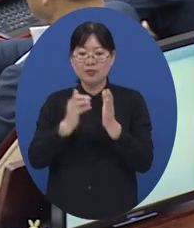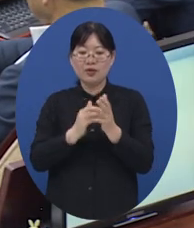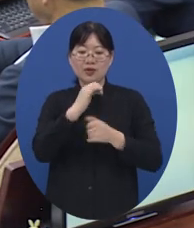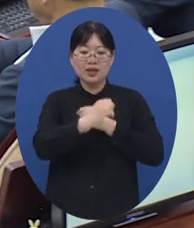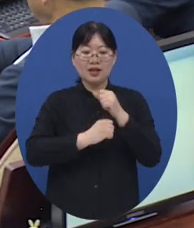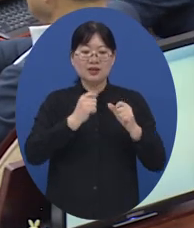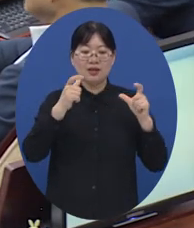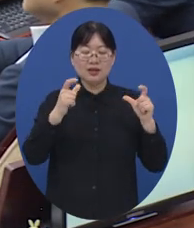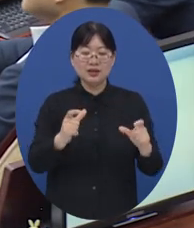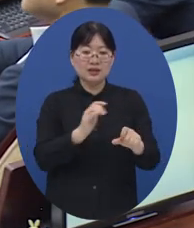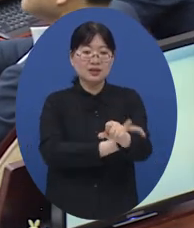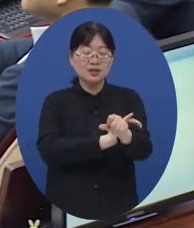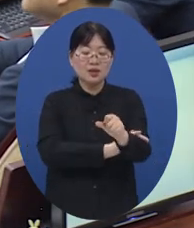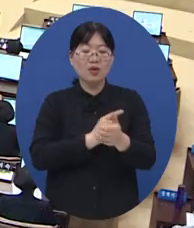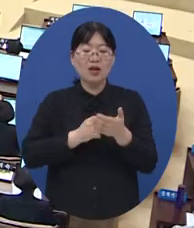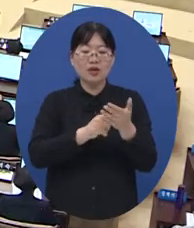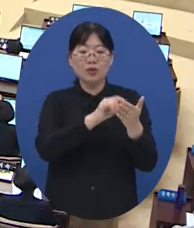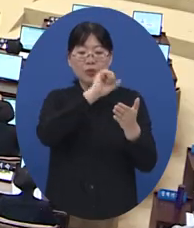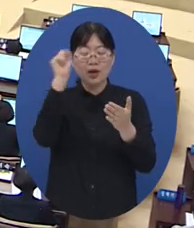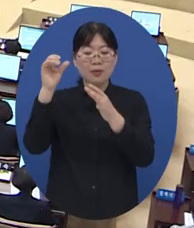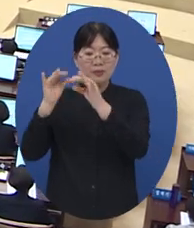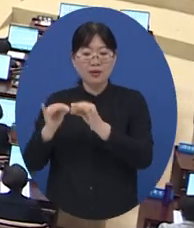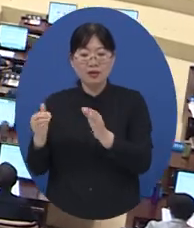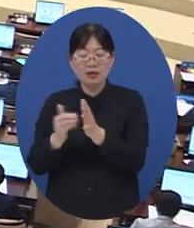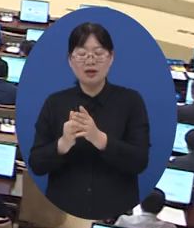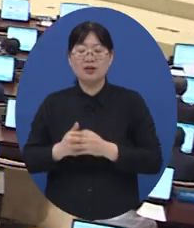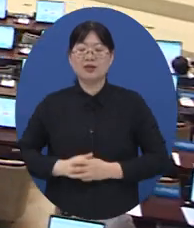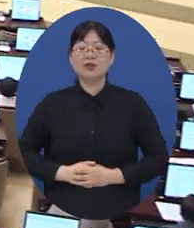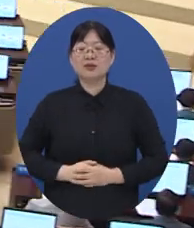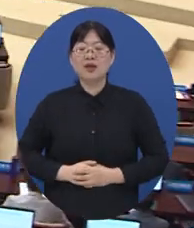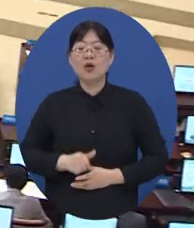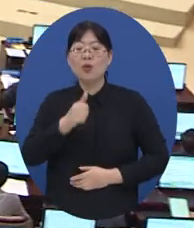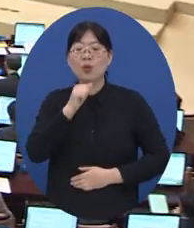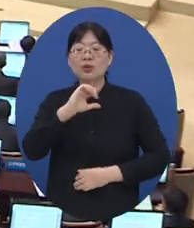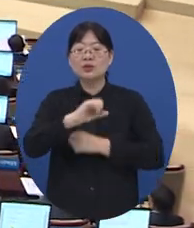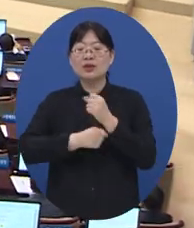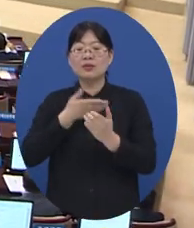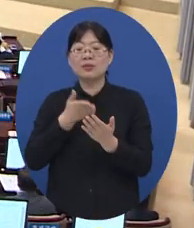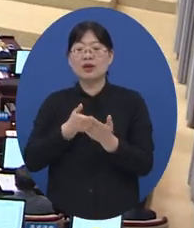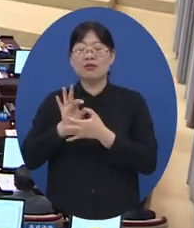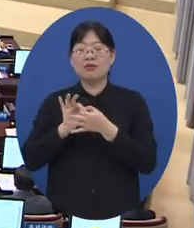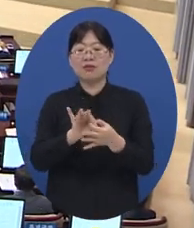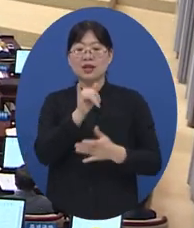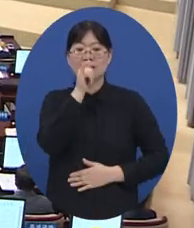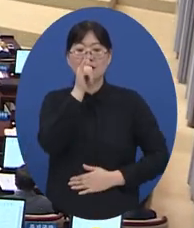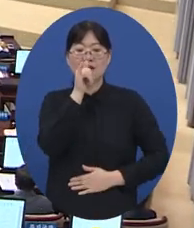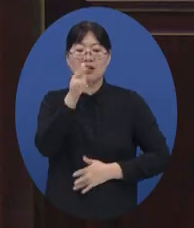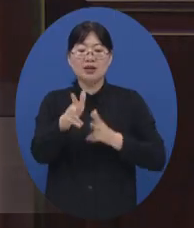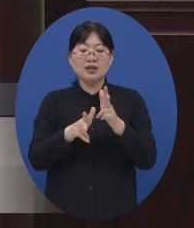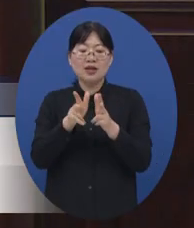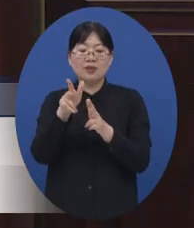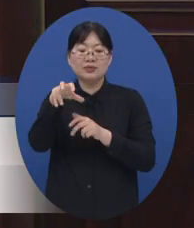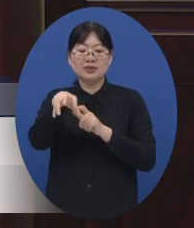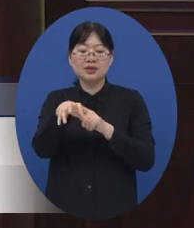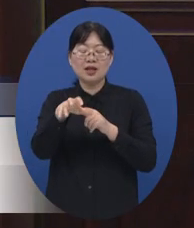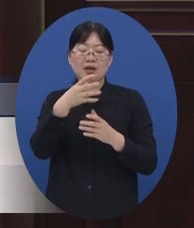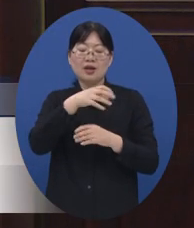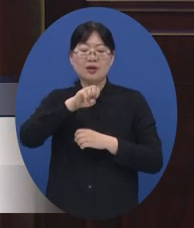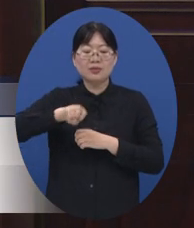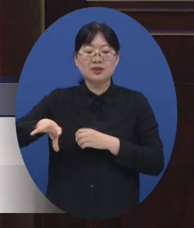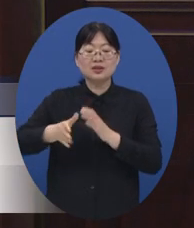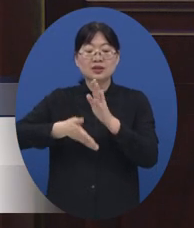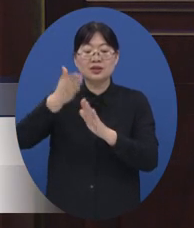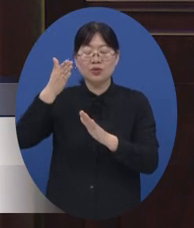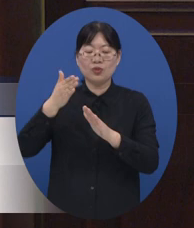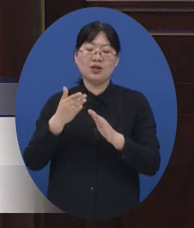프리랜서 직업군을 지원하는 내용이 안건 도 가졌습니다 의원들의 5분자유발언 도 진행 됐습니다 사업장 배출시설 관리